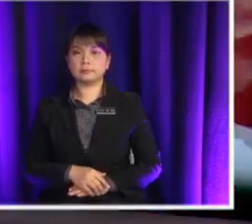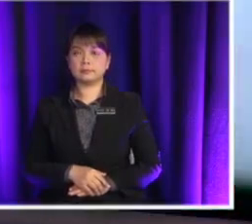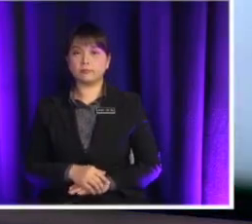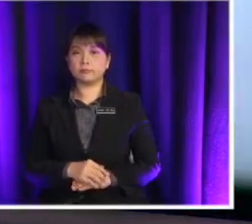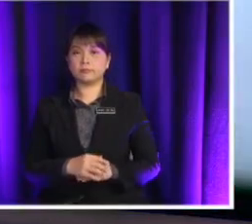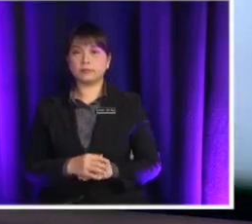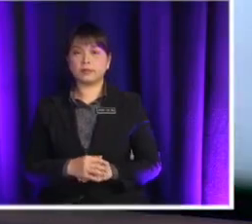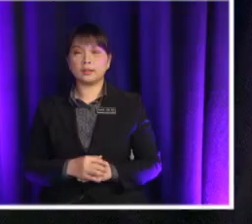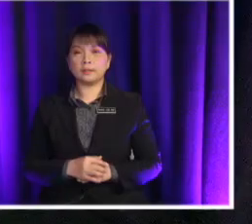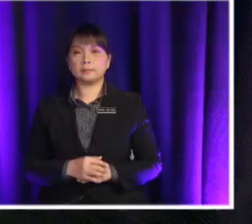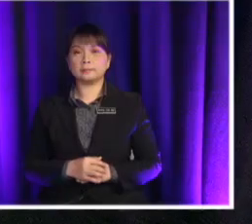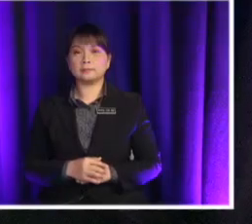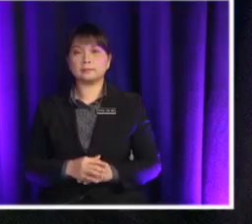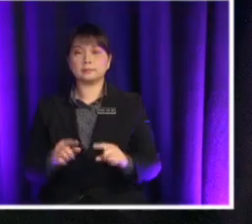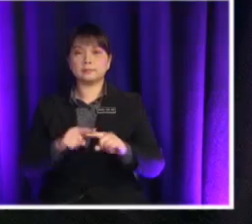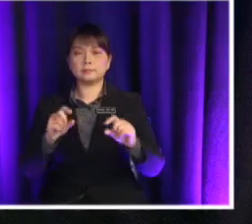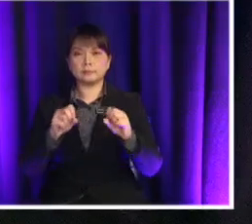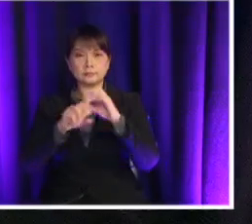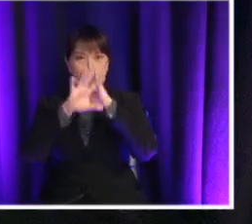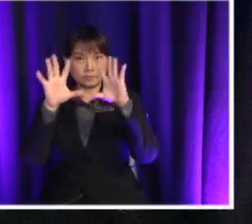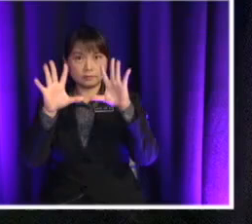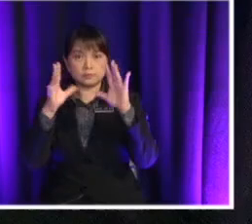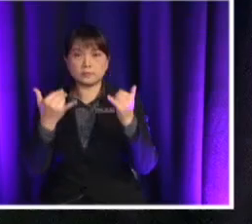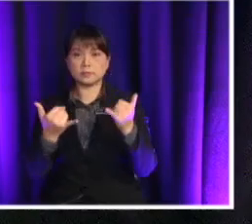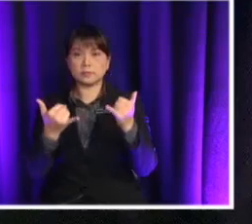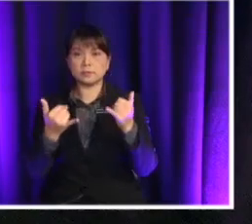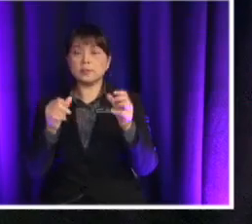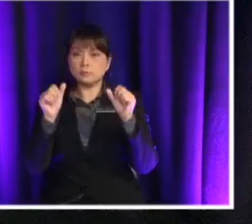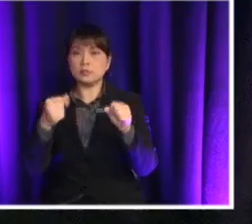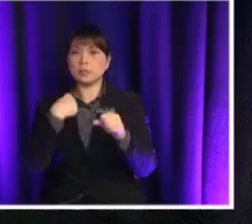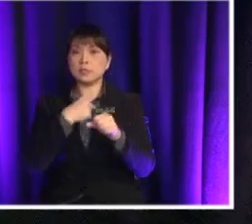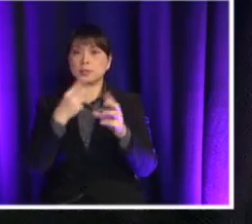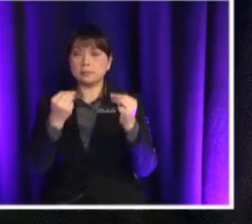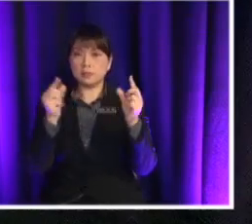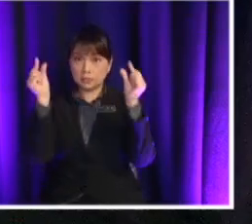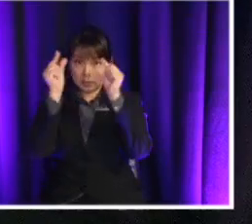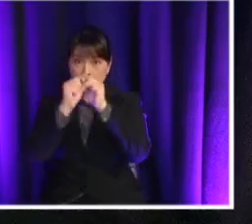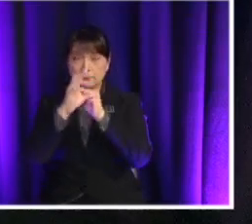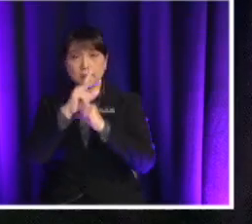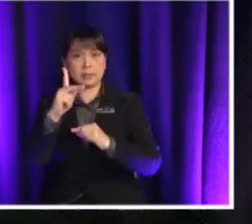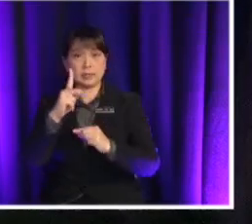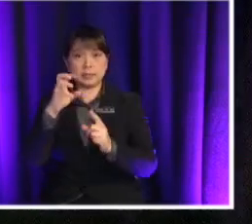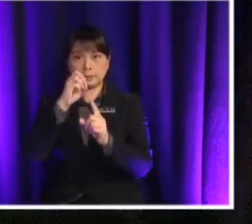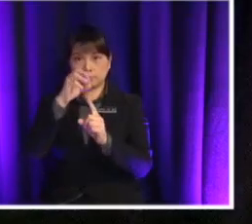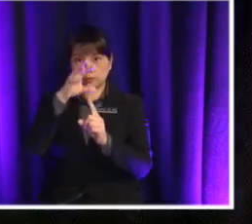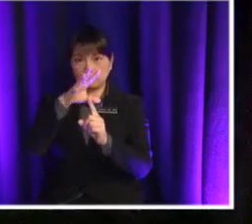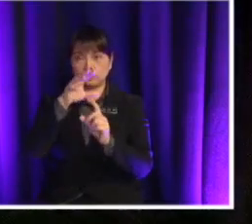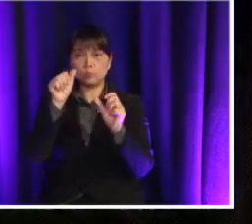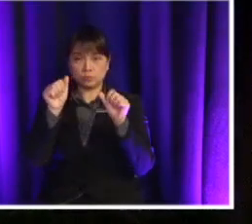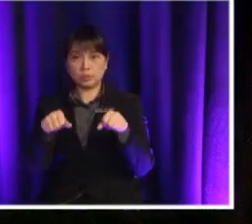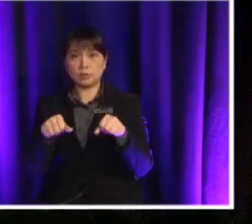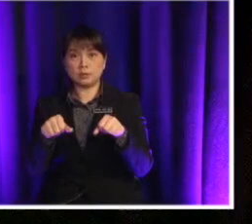kita terang sekarang ni cikgu. Kita nak minta abang lampu kita untuk gelapkan sikit. Kita nak uji, boleh cikgu? Kita nak uji, boleh ke tak? Okey